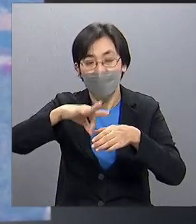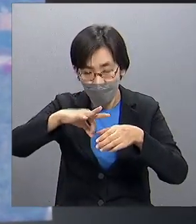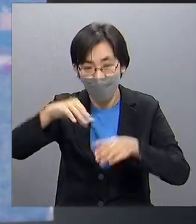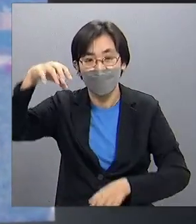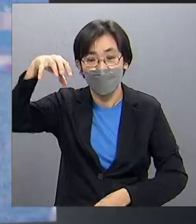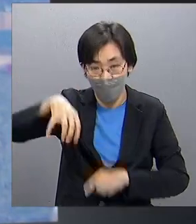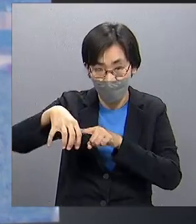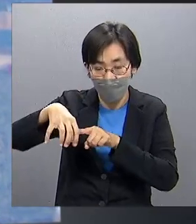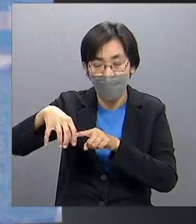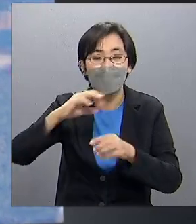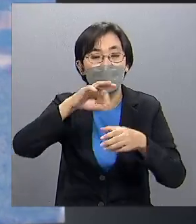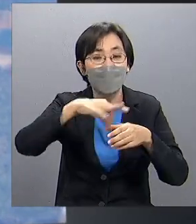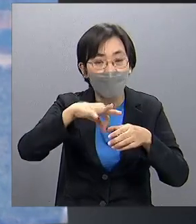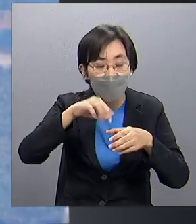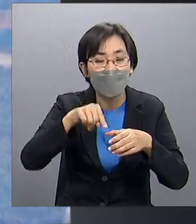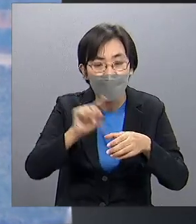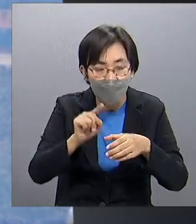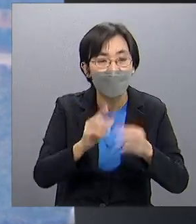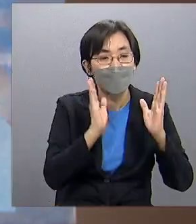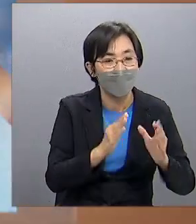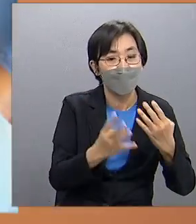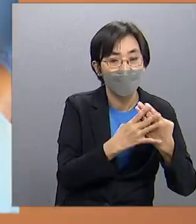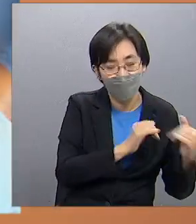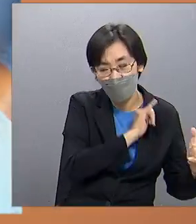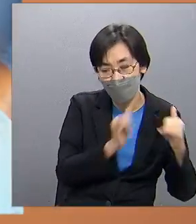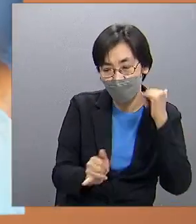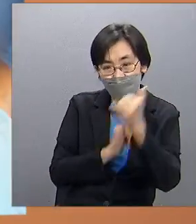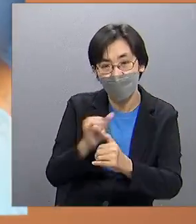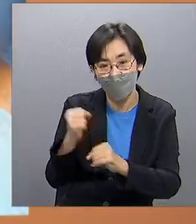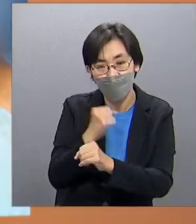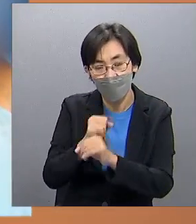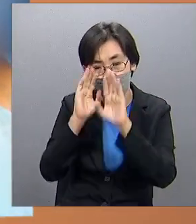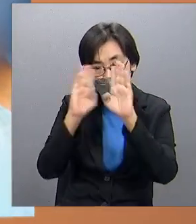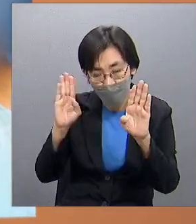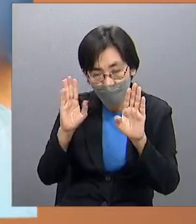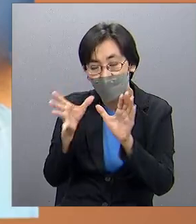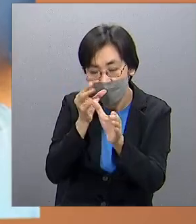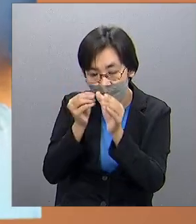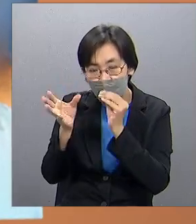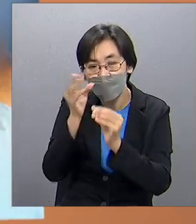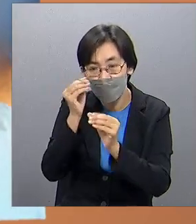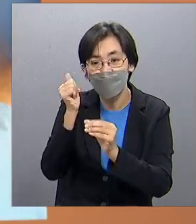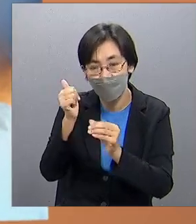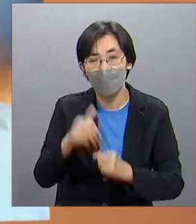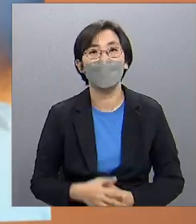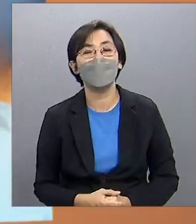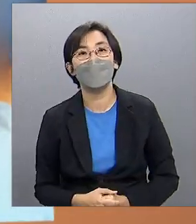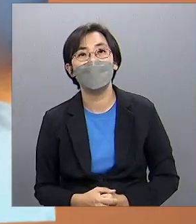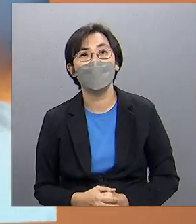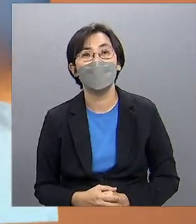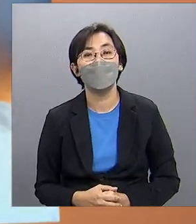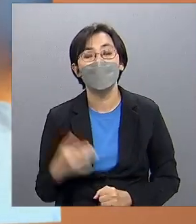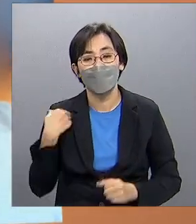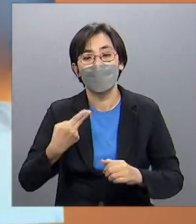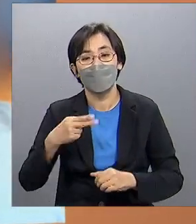ป็นแหล่งเรียนรู้แหล่งประสบฝึกประสบการณ์ให้กับผู้ต้องโทษนะคะก็เลยจะมี3หลักสูตรนี้ละค่ะที่เข้